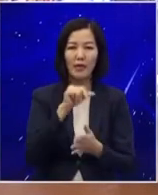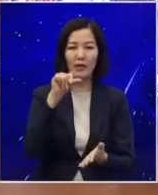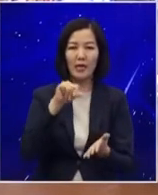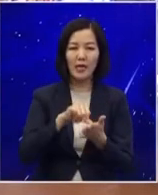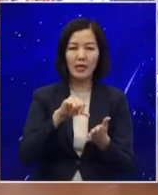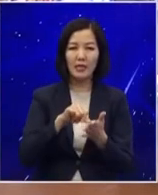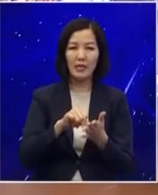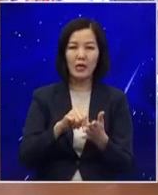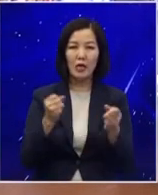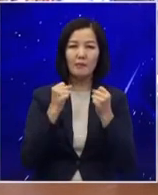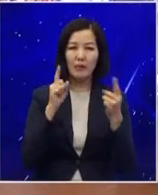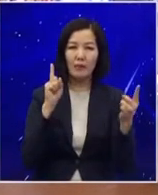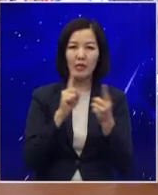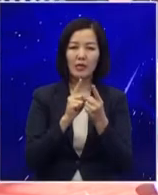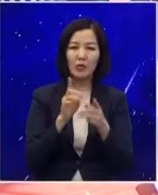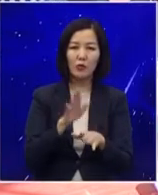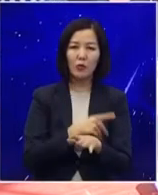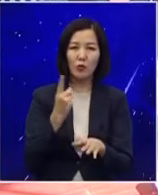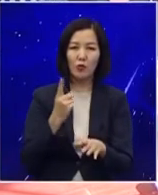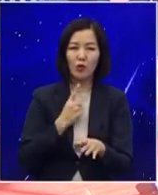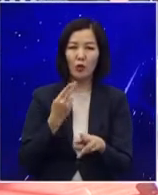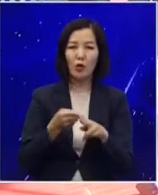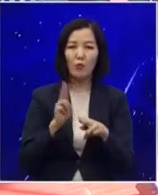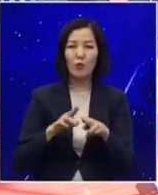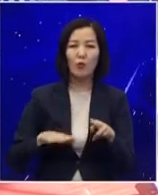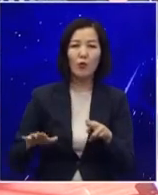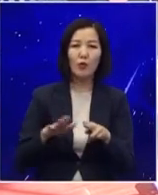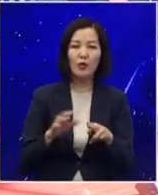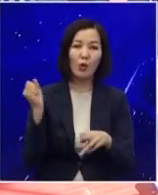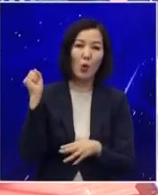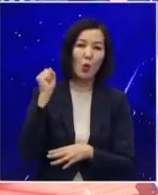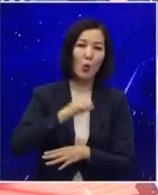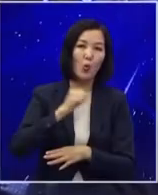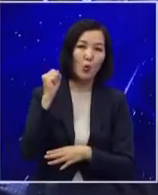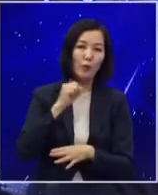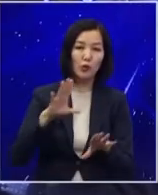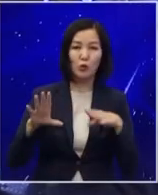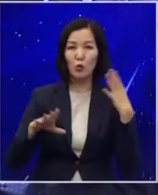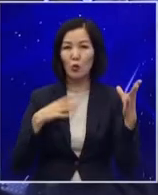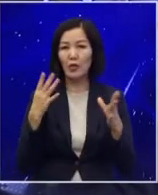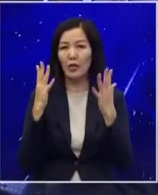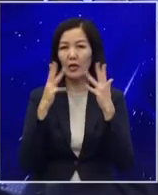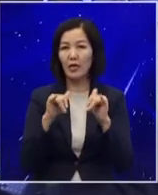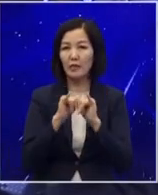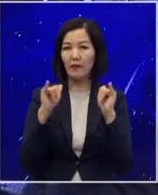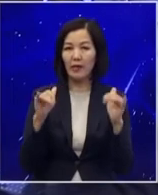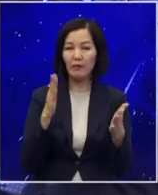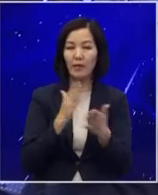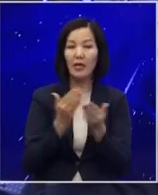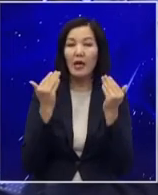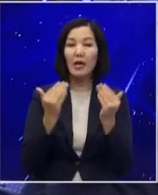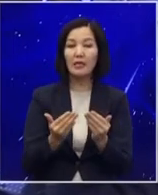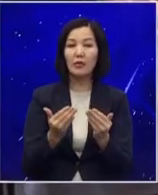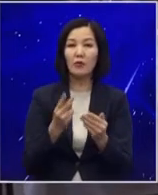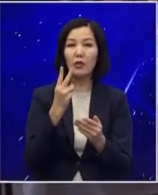білікті маманмен кездесуді асыға күткен екен. Өйткені бұл өңірде армрестлингпен айналсам деушілер қатары жыл санап өсіп келеді. Қазіргі күні